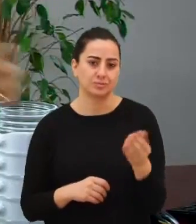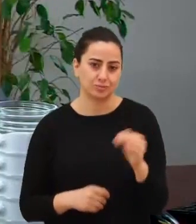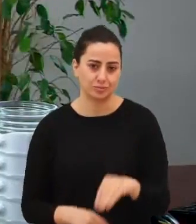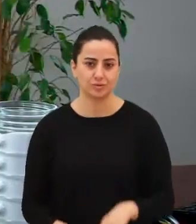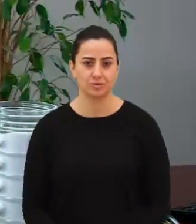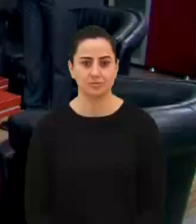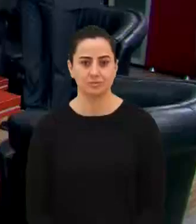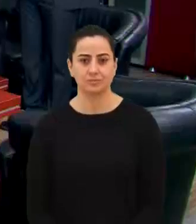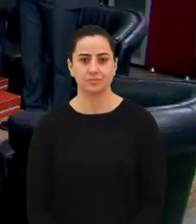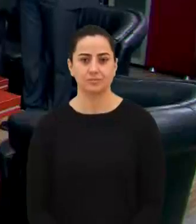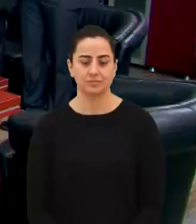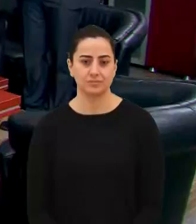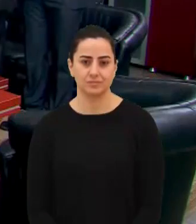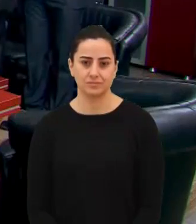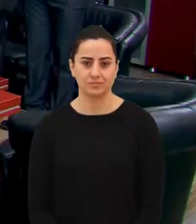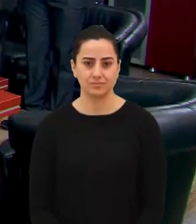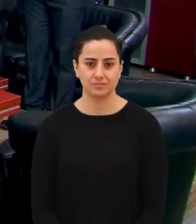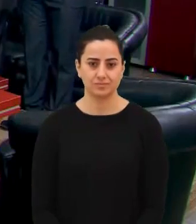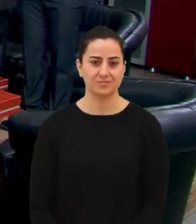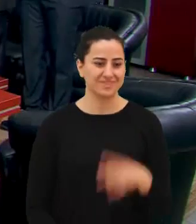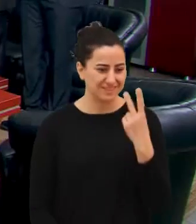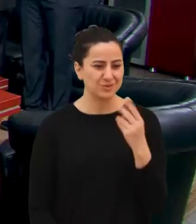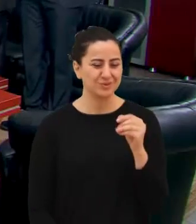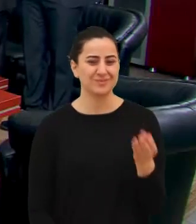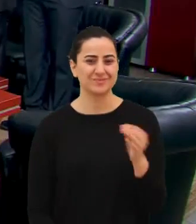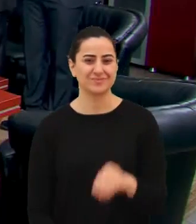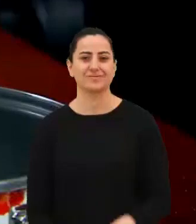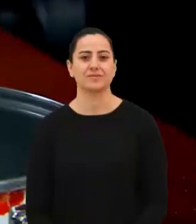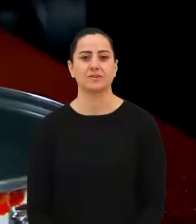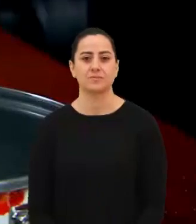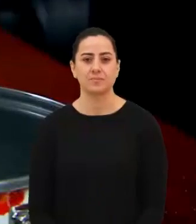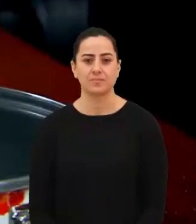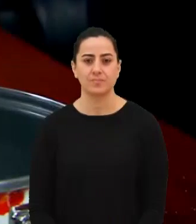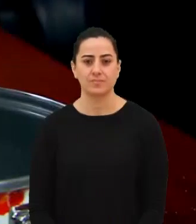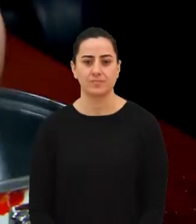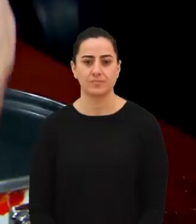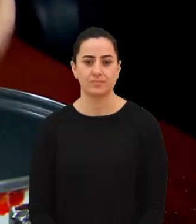Hanım gelir misiniz? 2 avuç dolusu tuz atar mısınız?